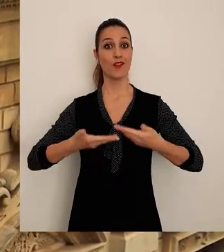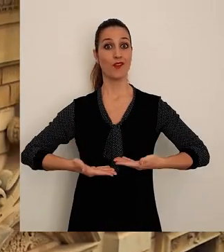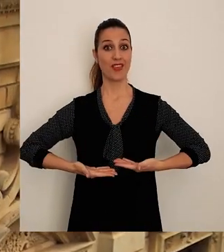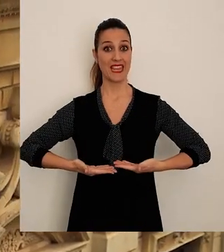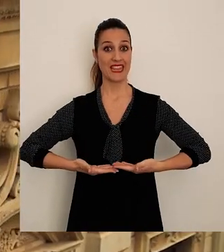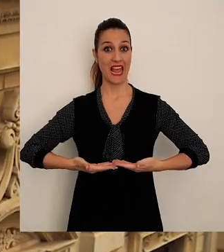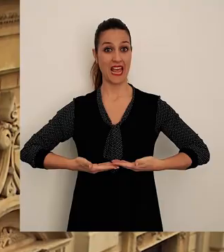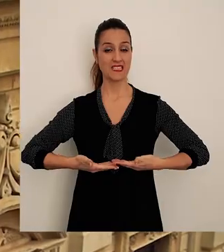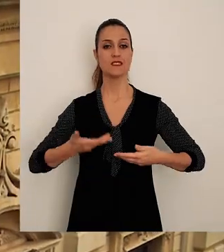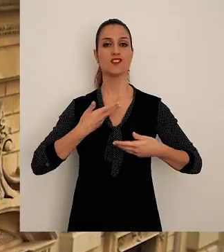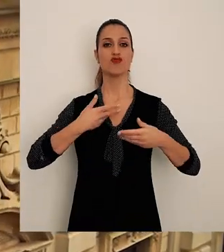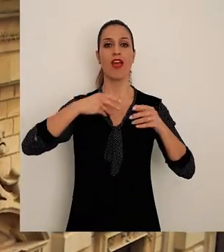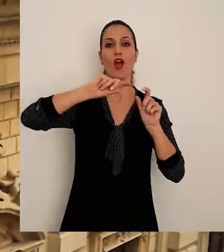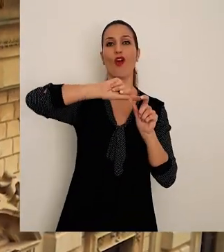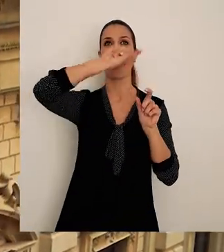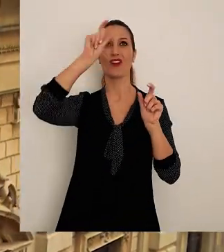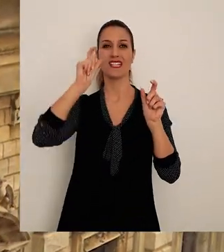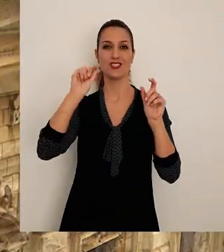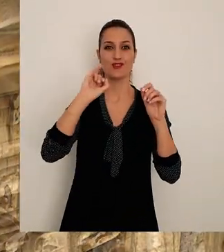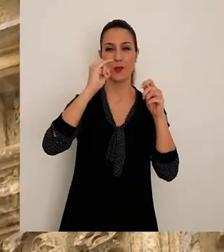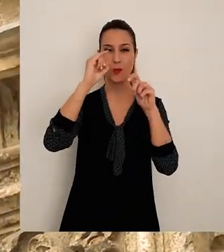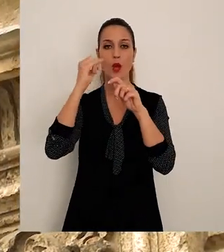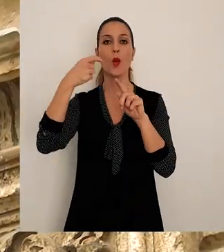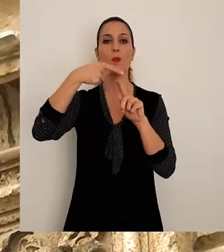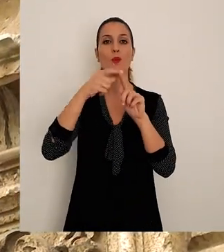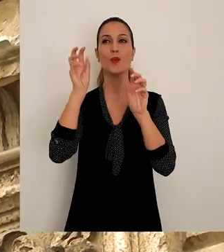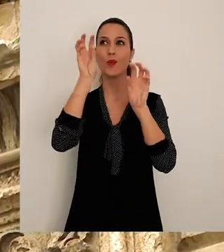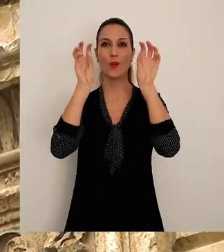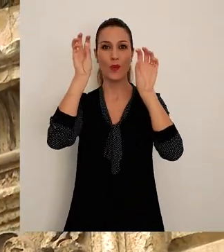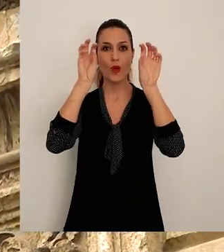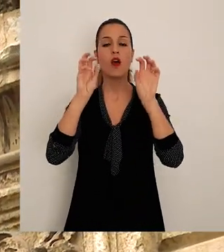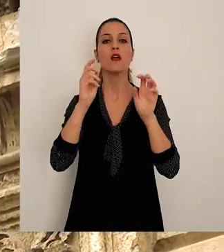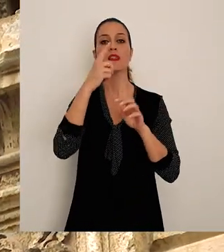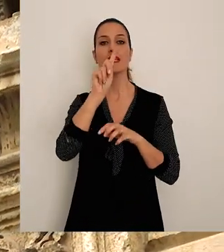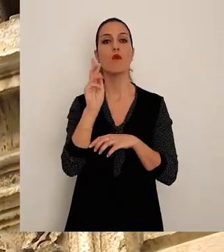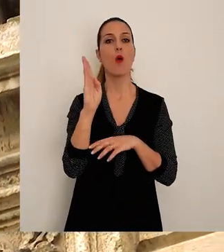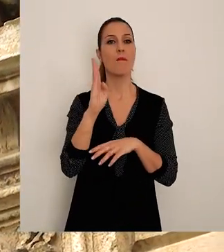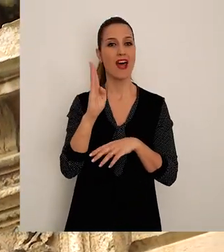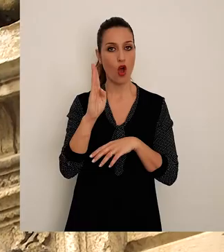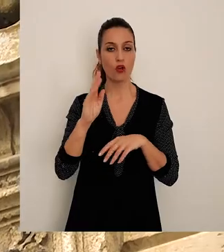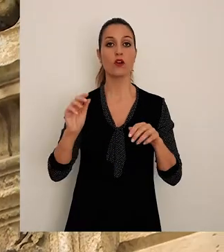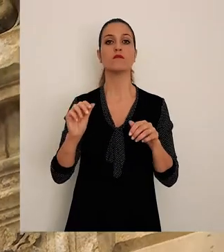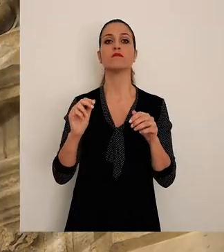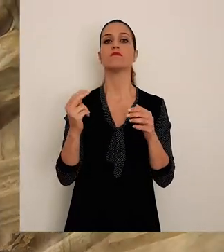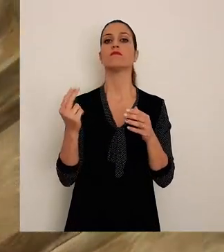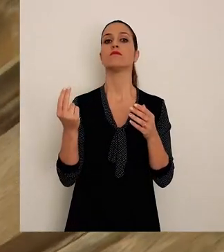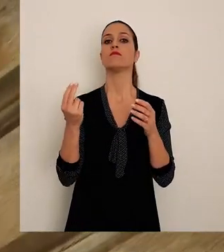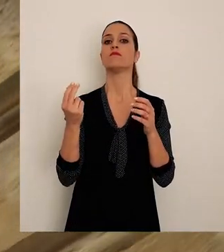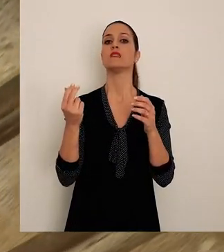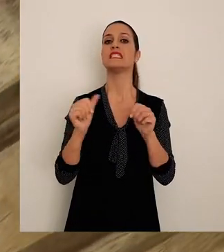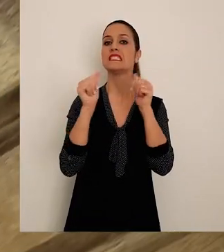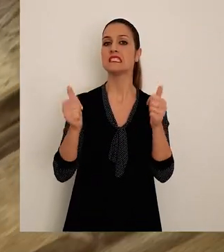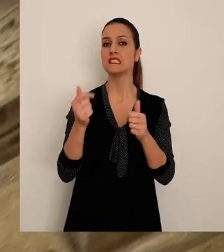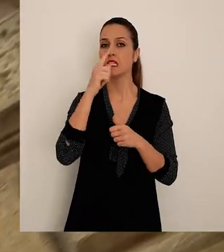Le finestre sono arricchite da elaborate cornici e da numerosi fregi in stile barocco, raffiguranti elementi floreali, frutti e